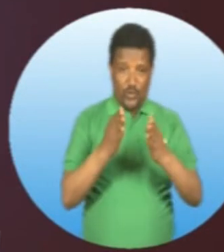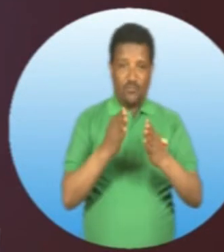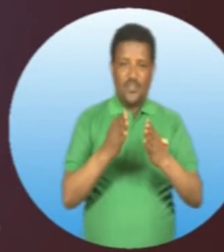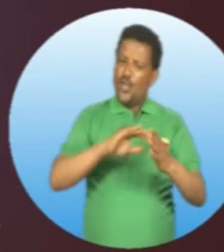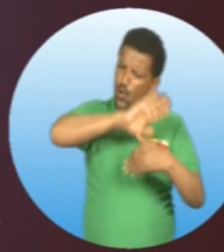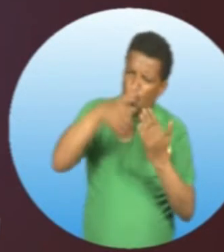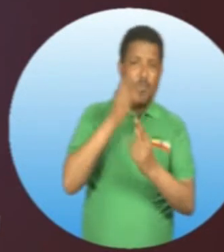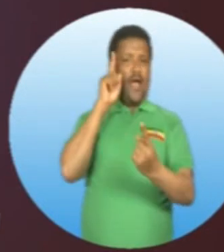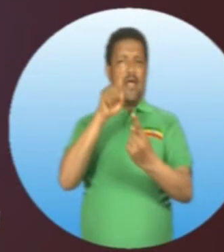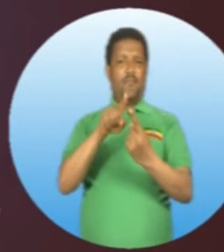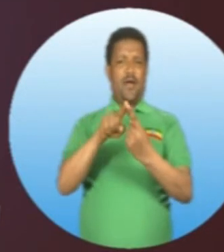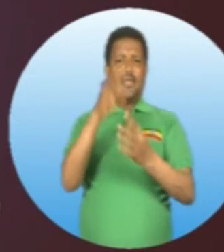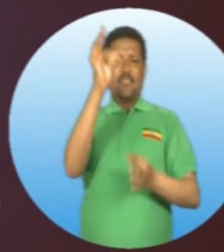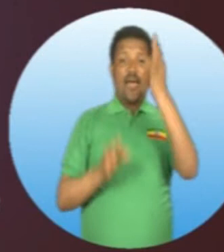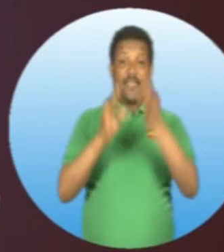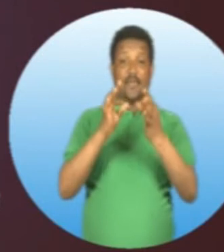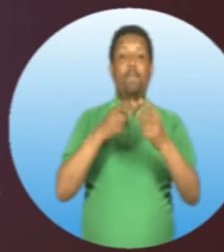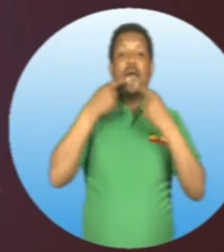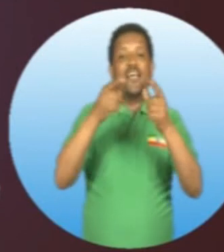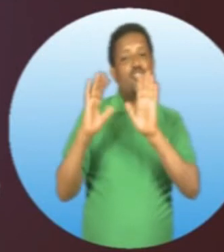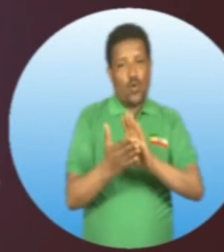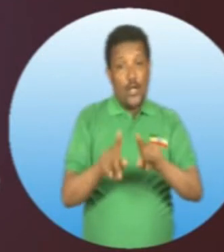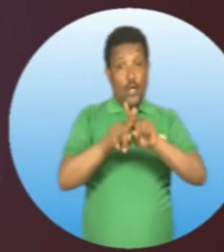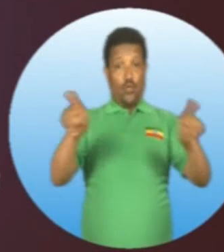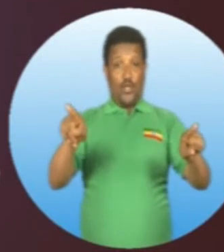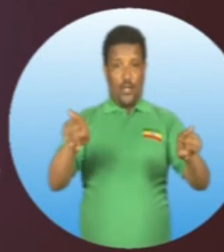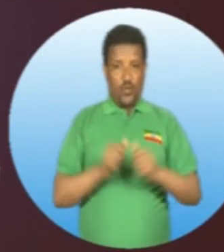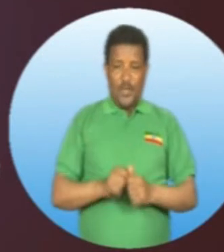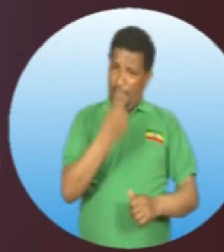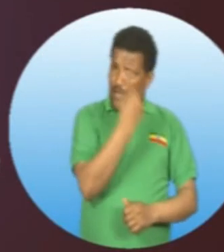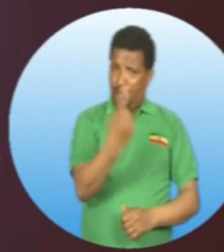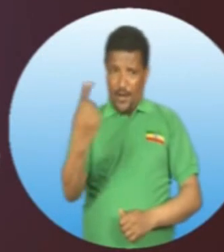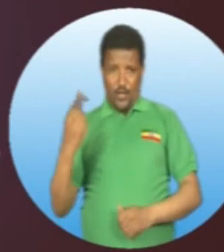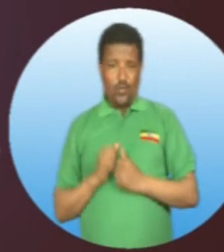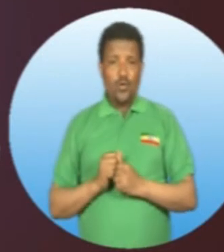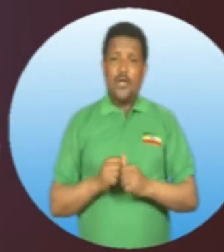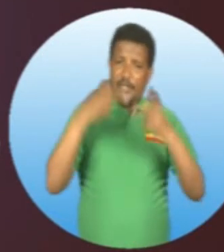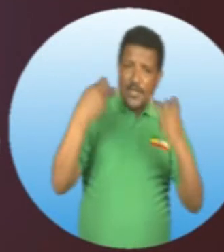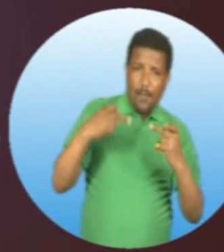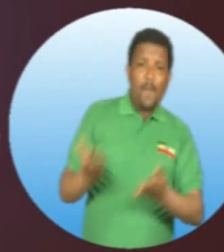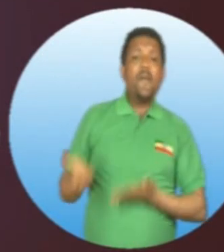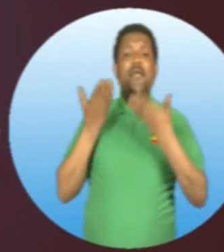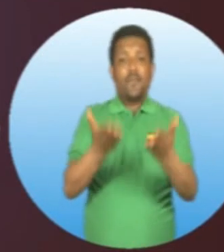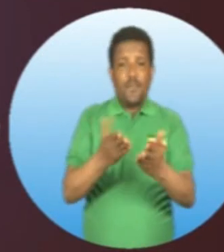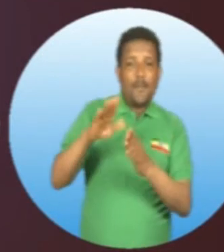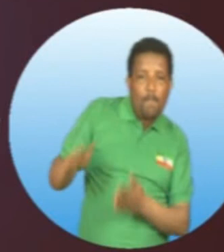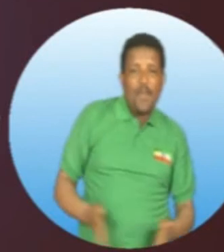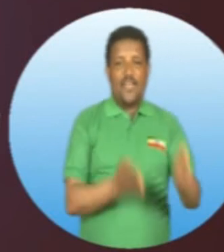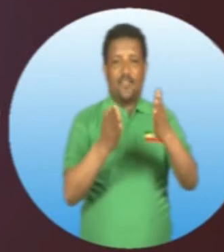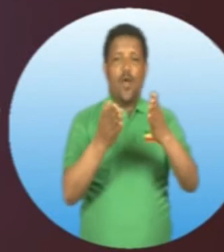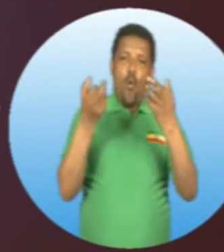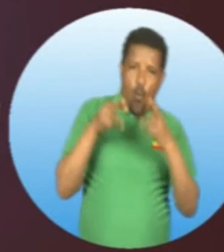መንገዶች የሁሉም ዓላማ ታሪክ መንገር ሲሆን፣ ልዩነታቸውም እያንዳንዳቸው